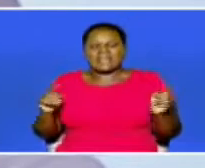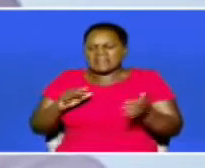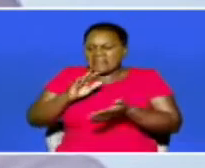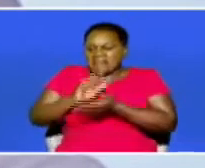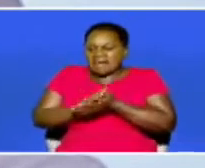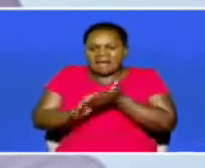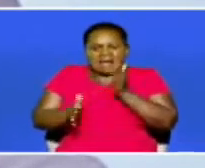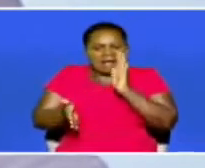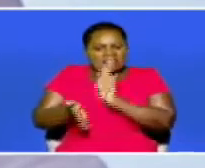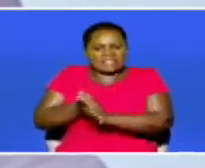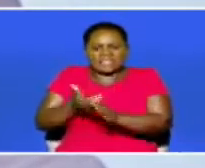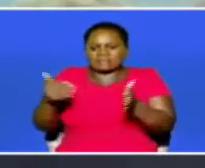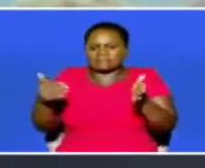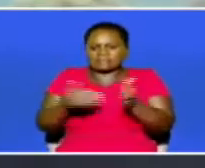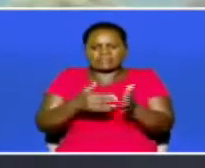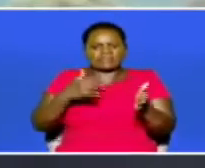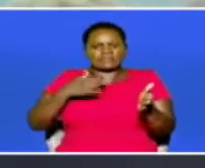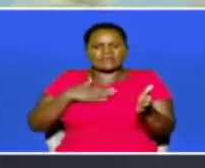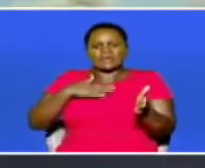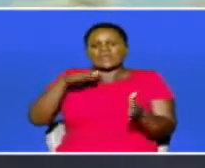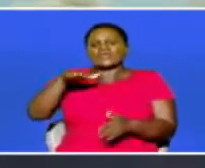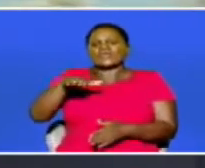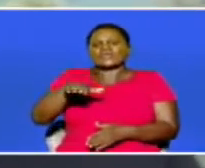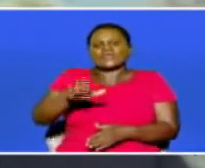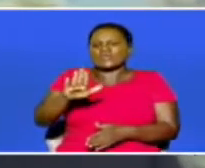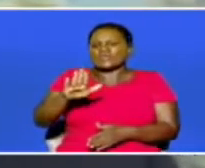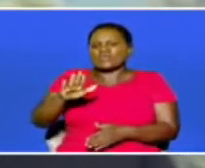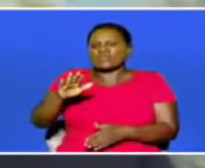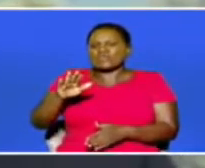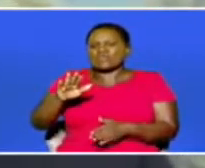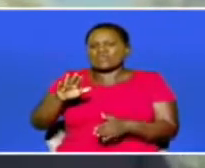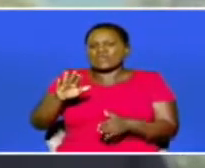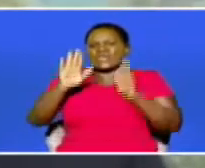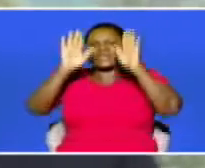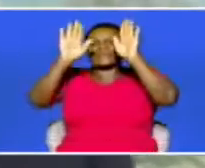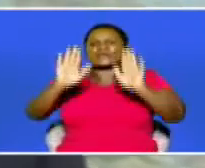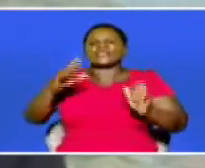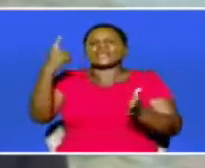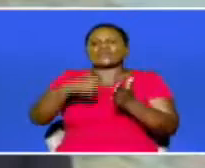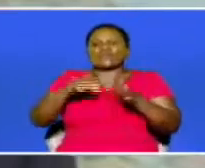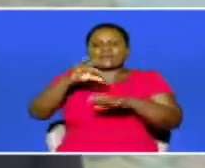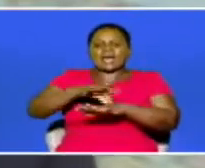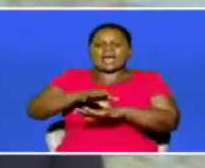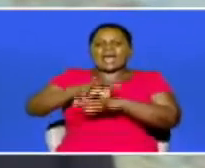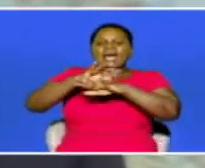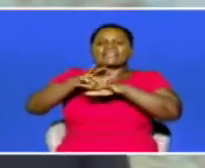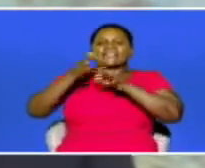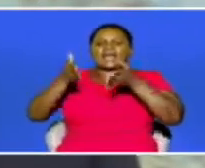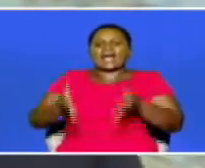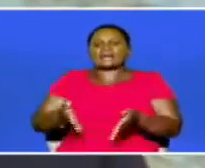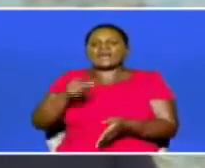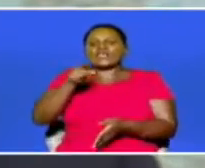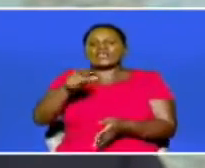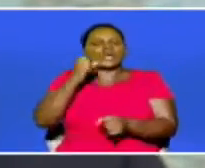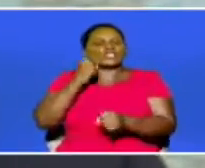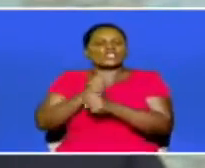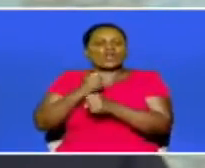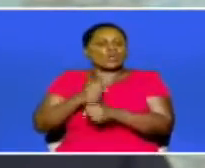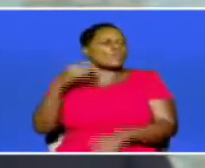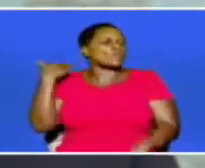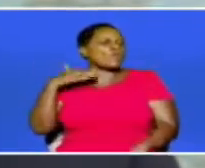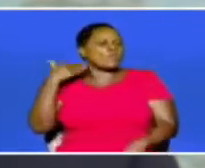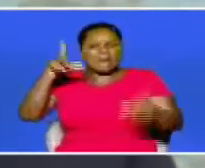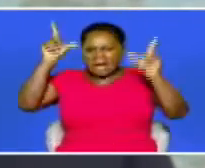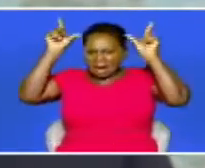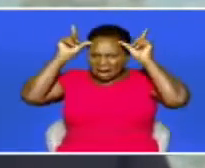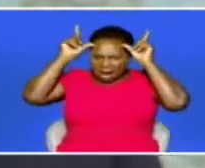Nothing can defeat us. Unakuwa na maana gani duniani ikiwa wewe kazi yako ni wizi wa